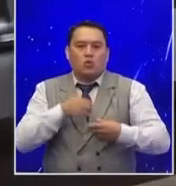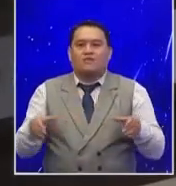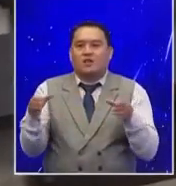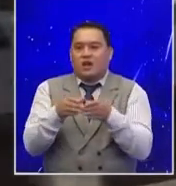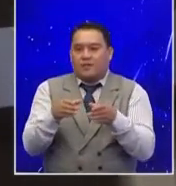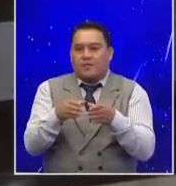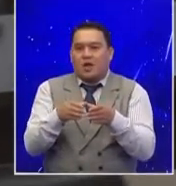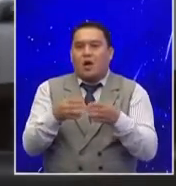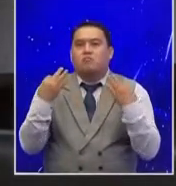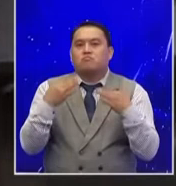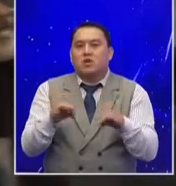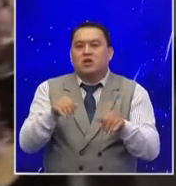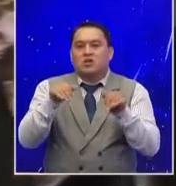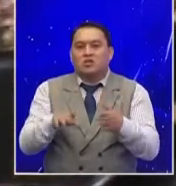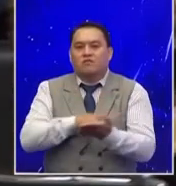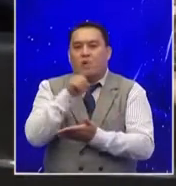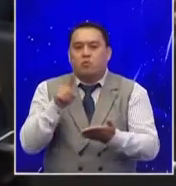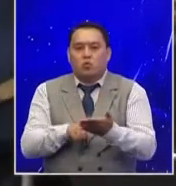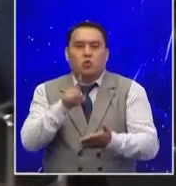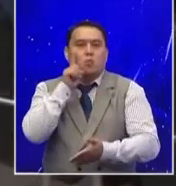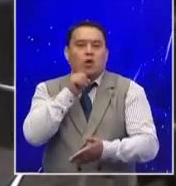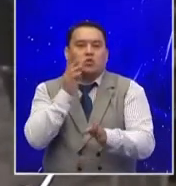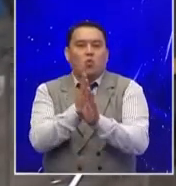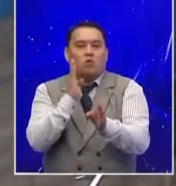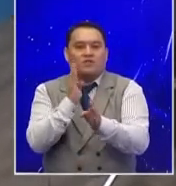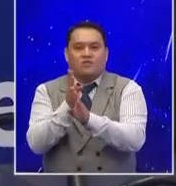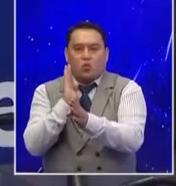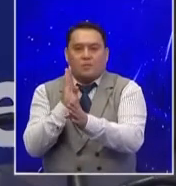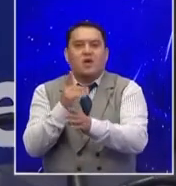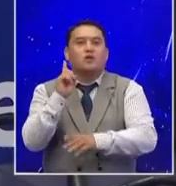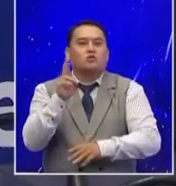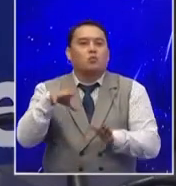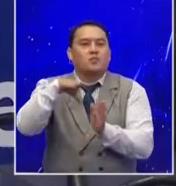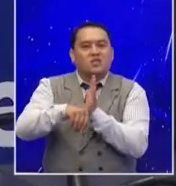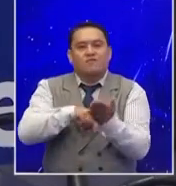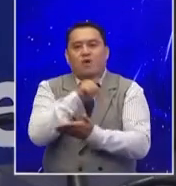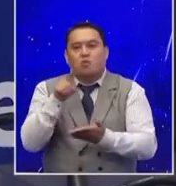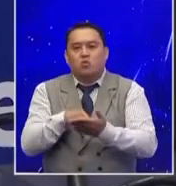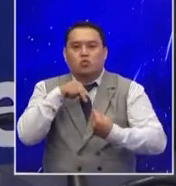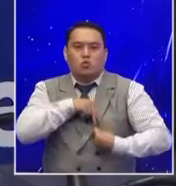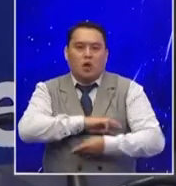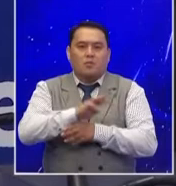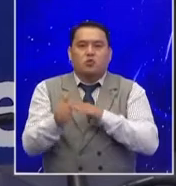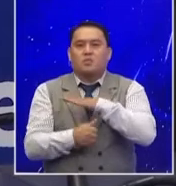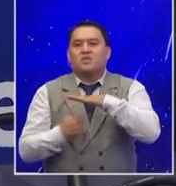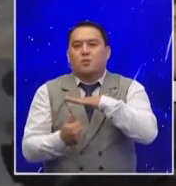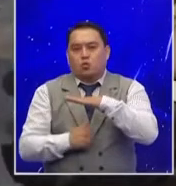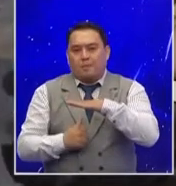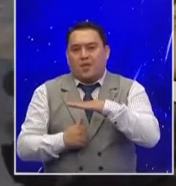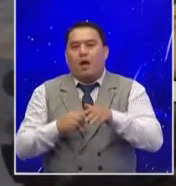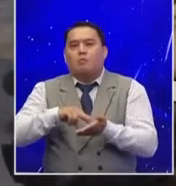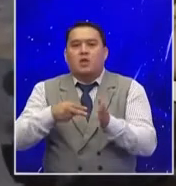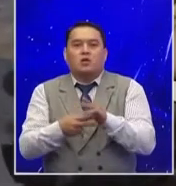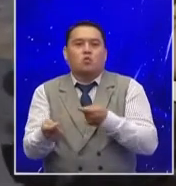отряды. Это позволит решить жилищный вопрос молодых очередников, а вместе с ним и вопрос трудоустройства безработных. В